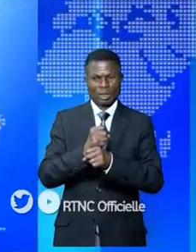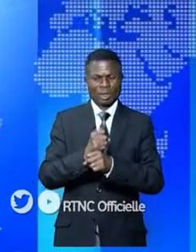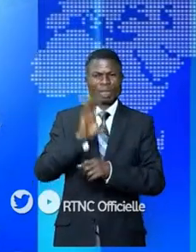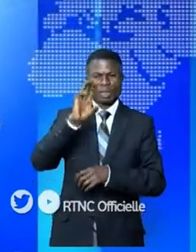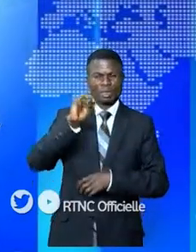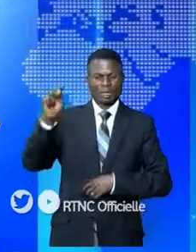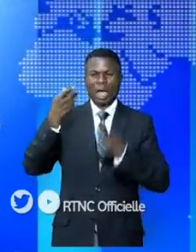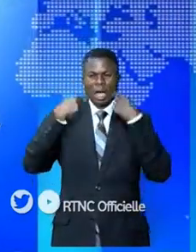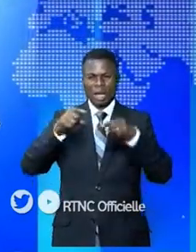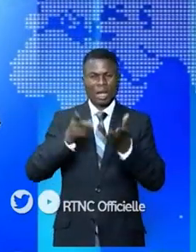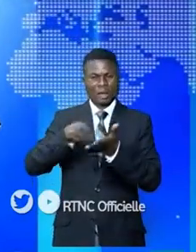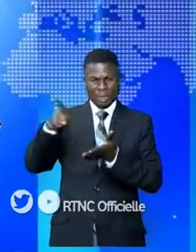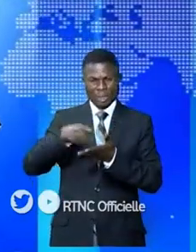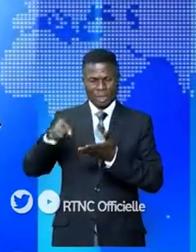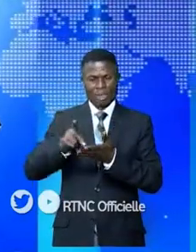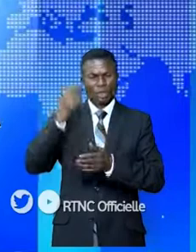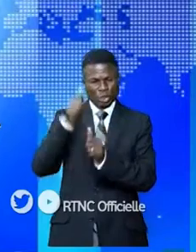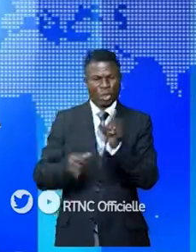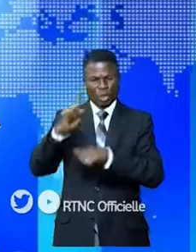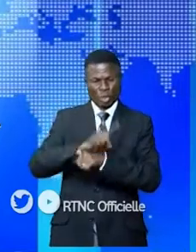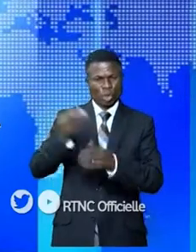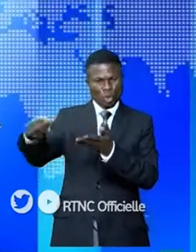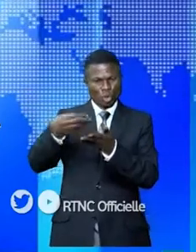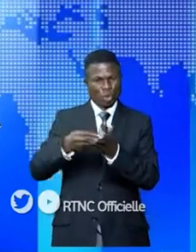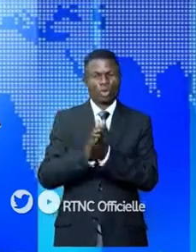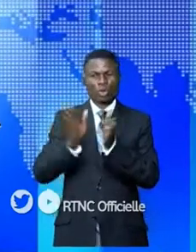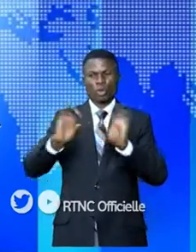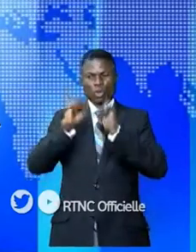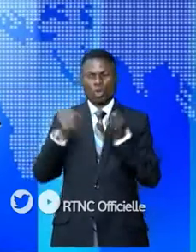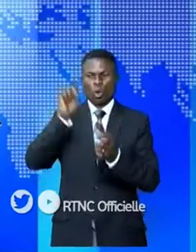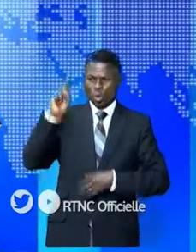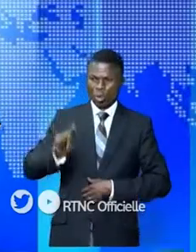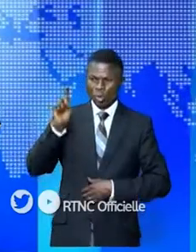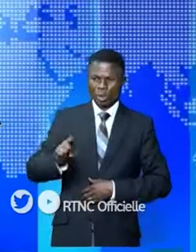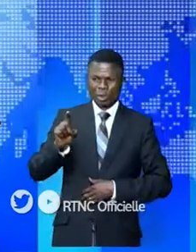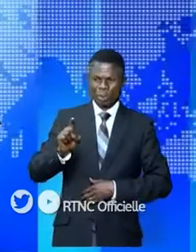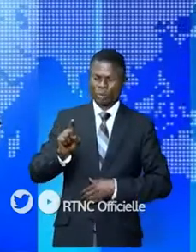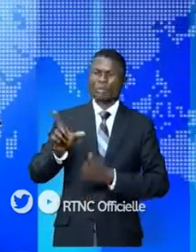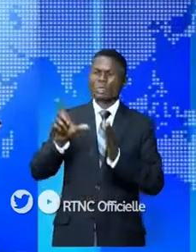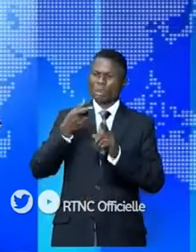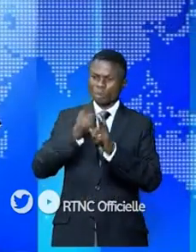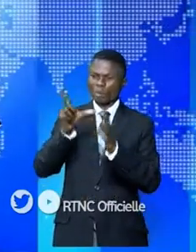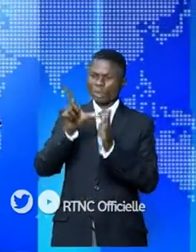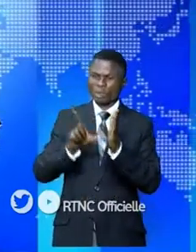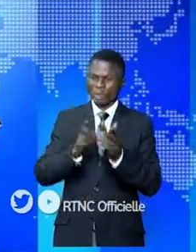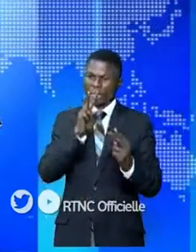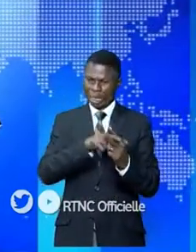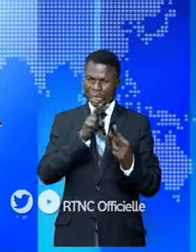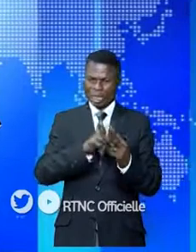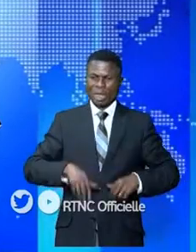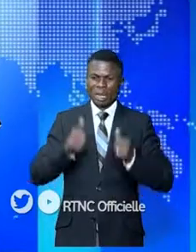CNSS rappelle que le paiement régulier des cotisations sociales est une obligation légale qui garantit